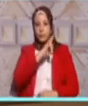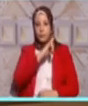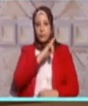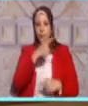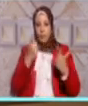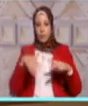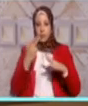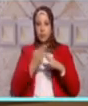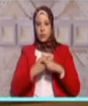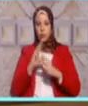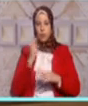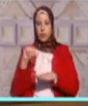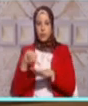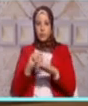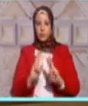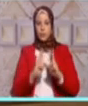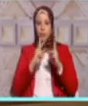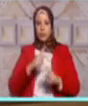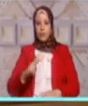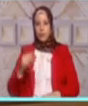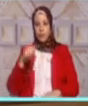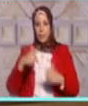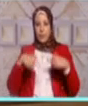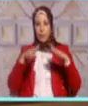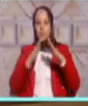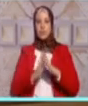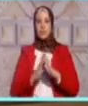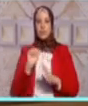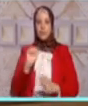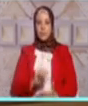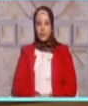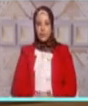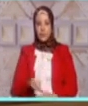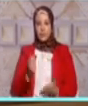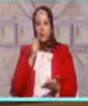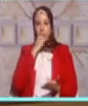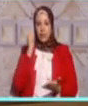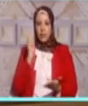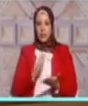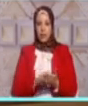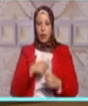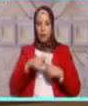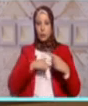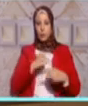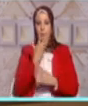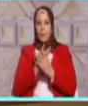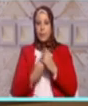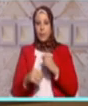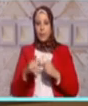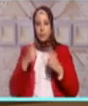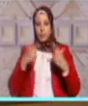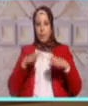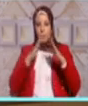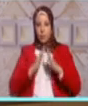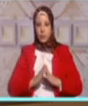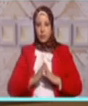مختلف الدول في وطنهم العزيز مصر، وحقيقة كمان أكد دوما على أن أبناء مصر بالخارج جزء